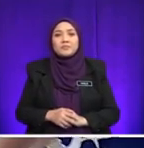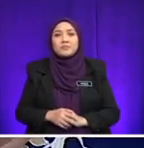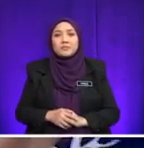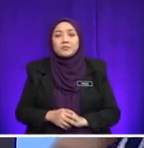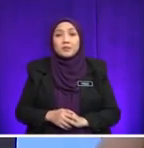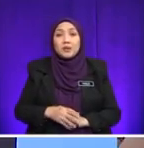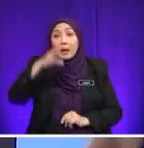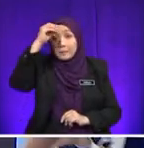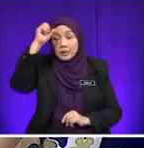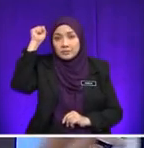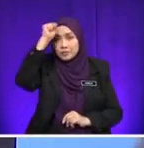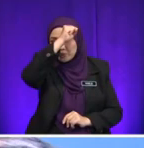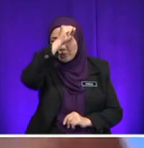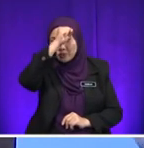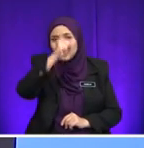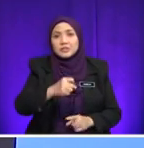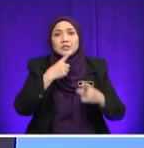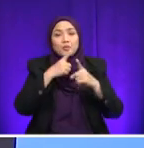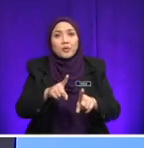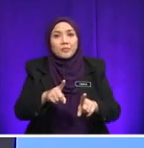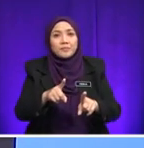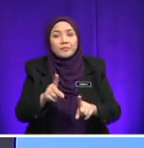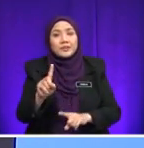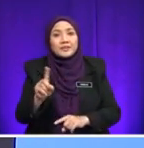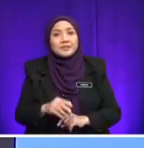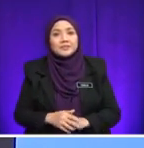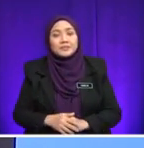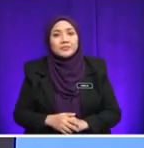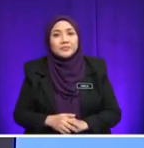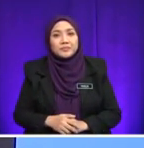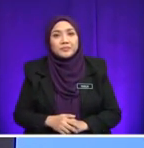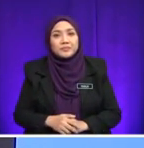dan ini sebelum kita menamatkan kuis kita perhatikan